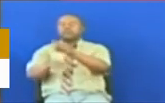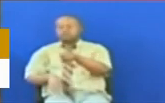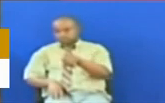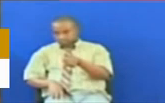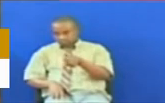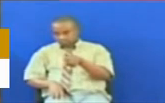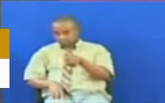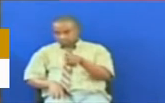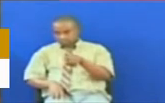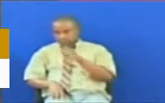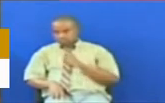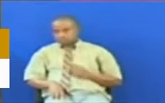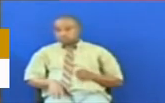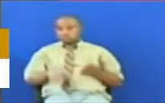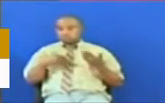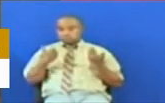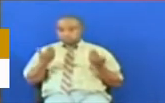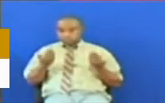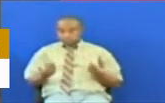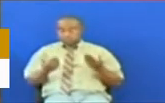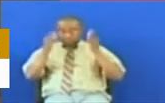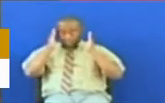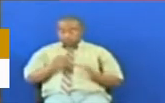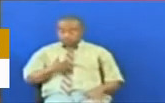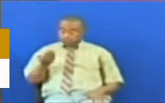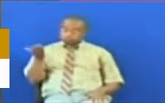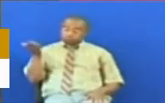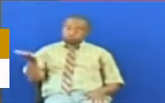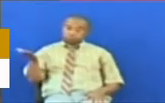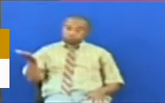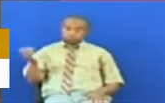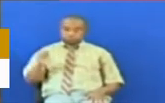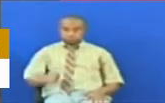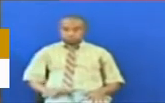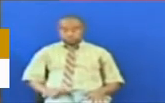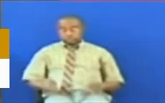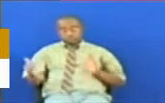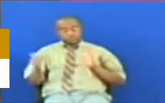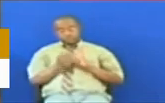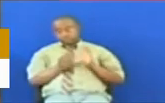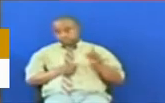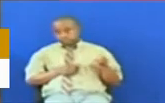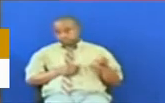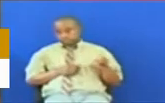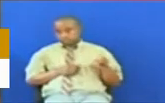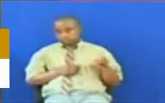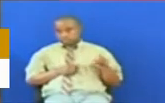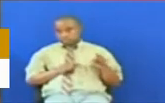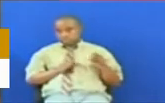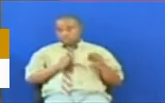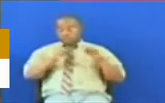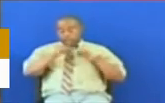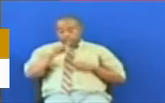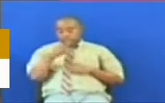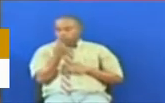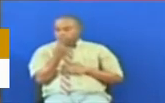wakati wanapokwenda katika shughuli zao za kila siku. Na mheshimiwa speaker ni kwamba sheria hii ni moja, lazima tu qualify, ni moja